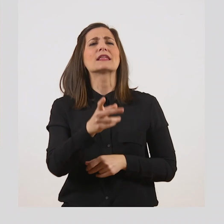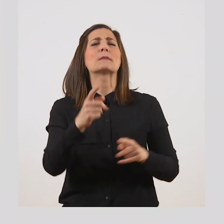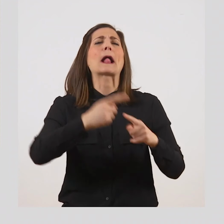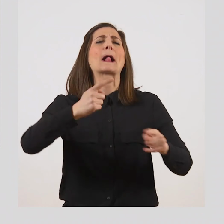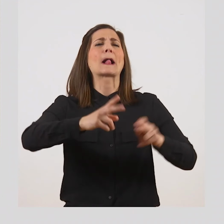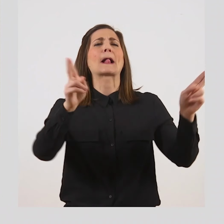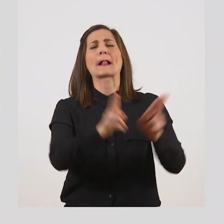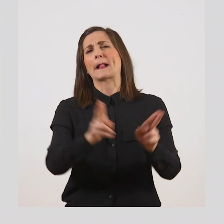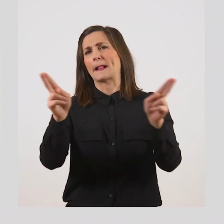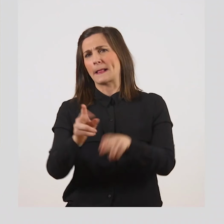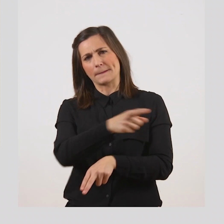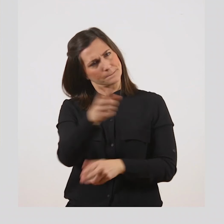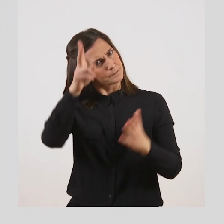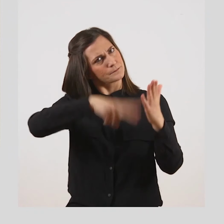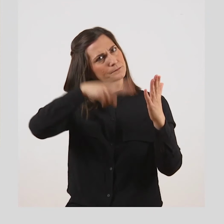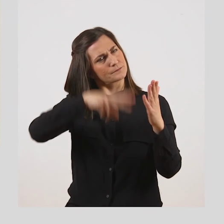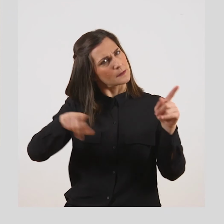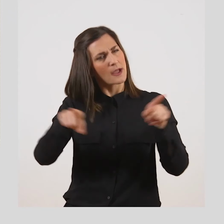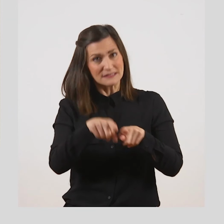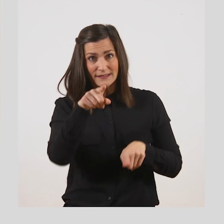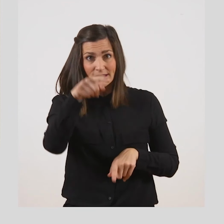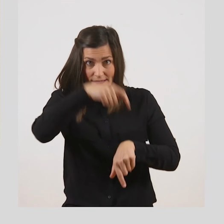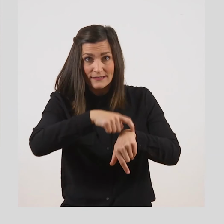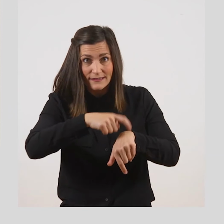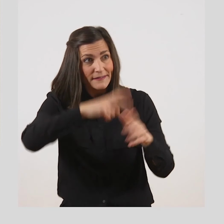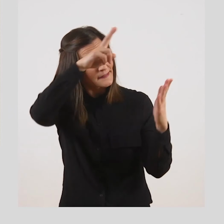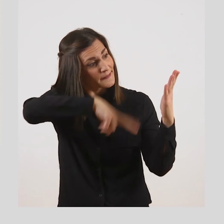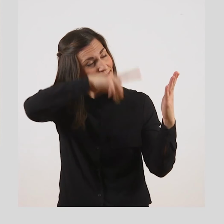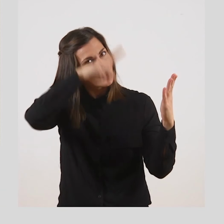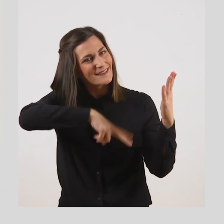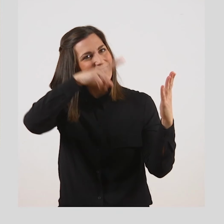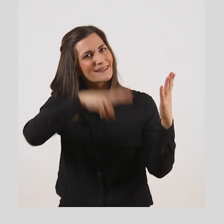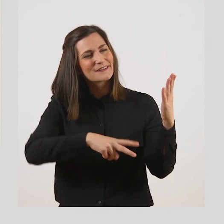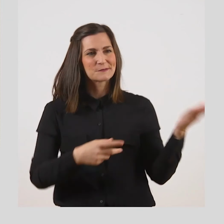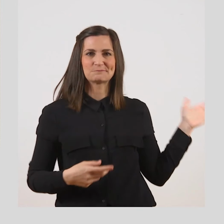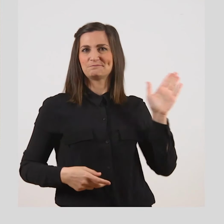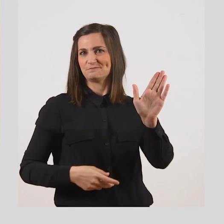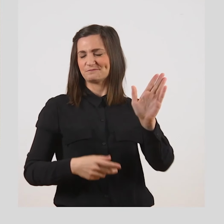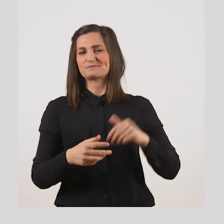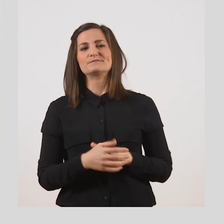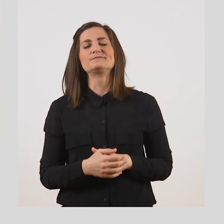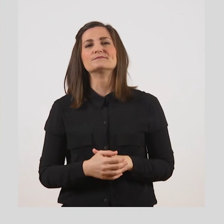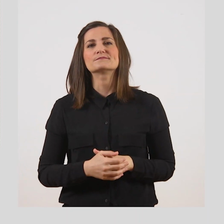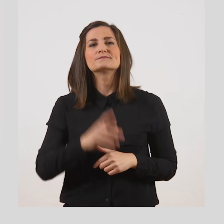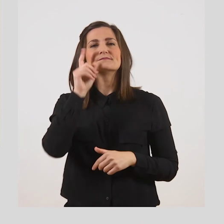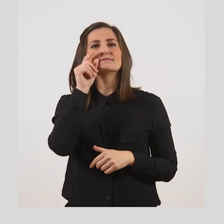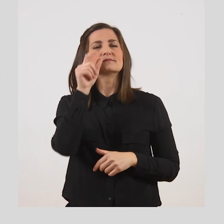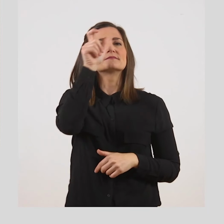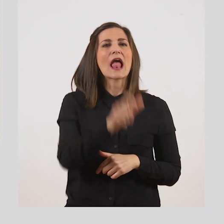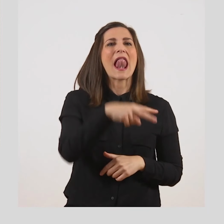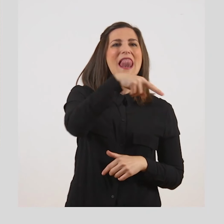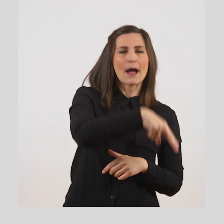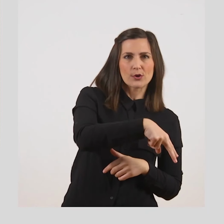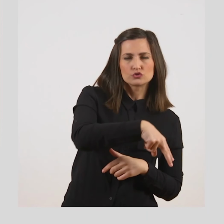απλοί. Πάμε να το διαβάσουμε. Μπορείτε και εσείς να διαβάζετε μαζί μου, αφού το βλέπετε στη διαφάνεια. Ο